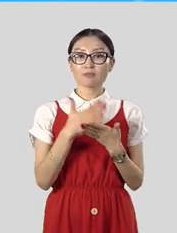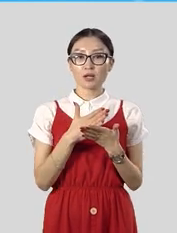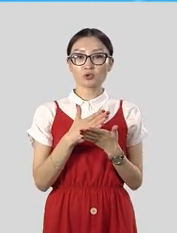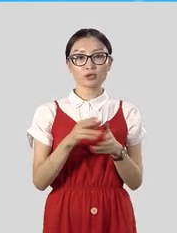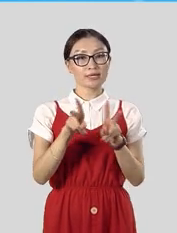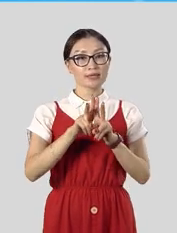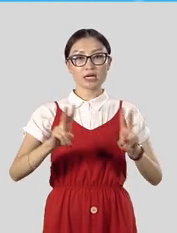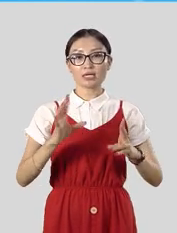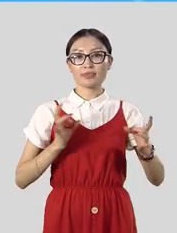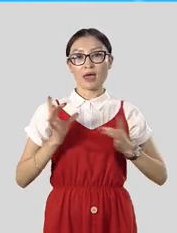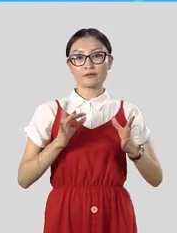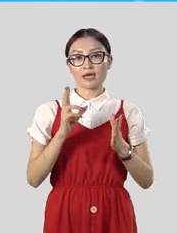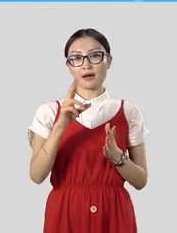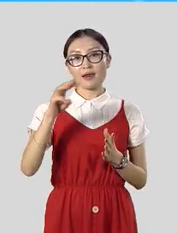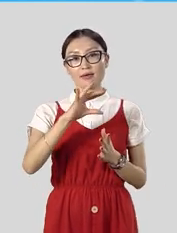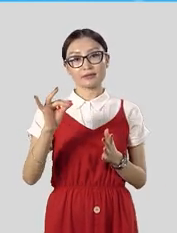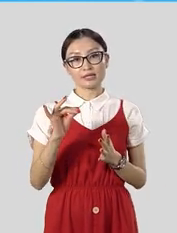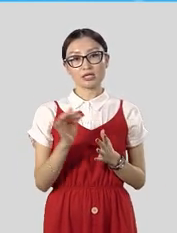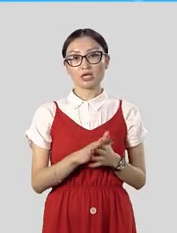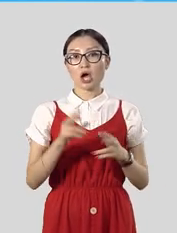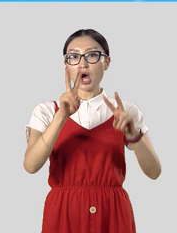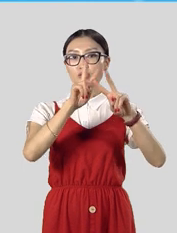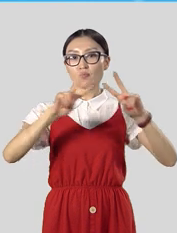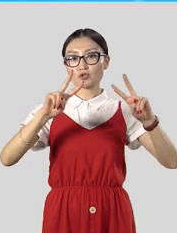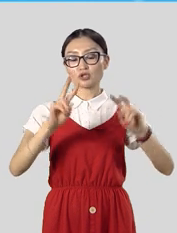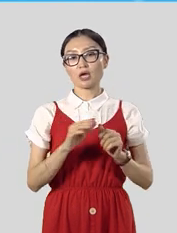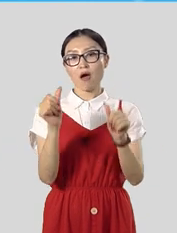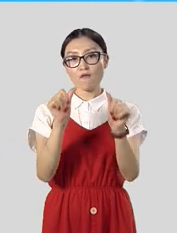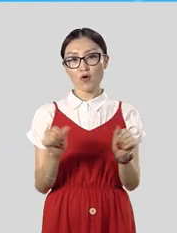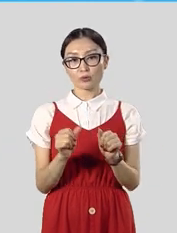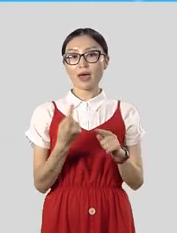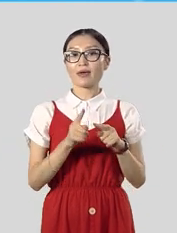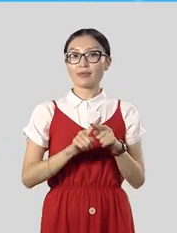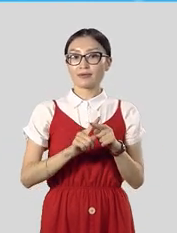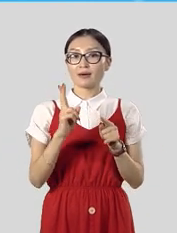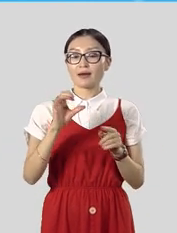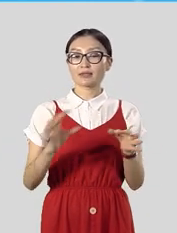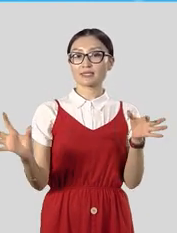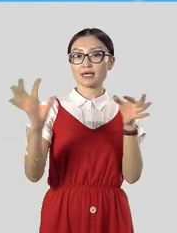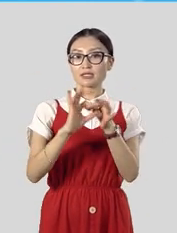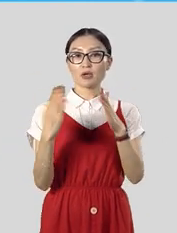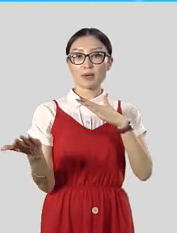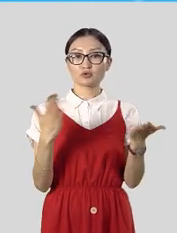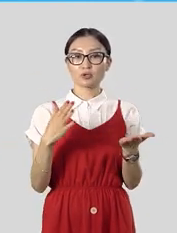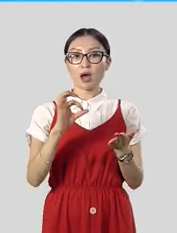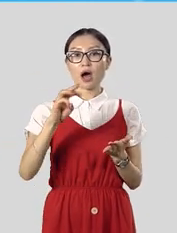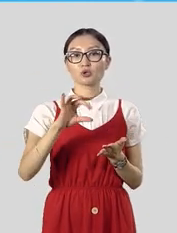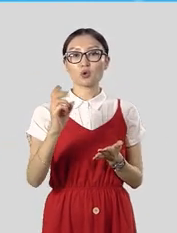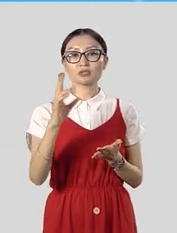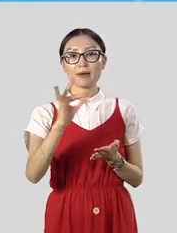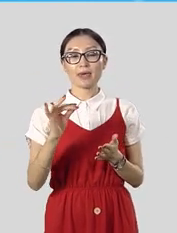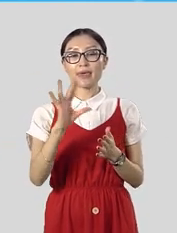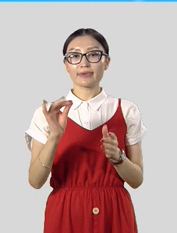расположены также нервные клетки звездчатой формы. Эти клетки соединены между собой отростками